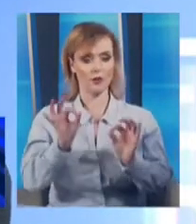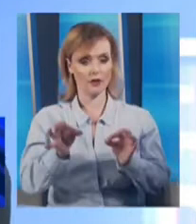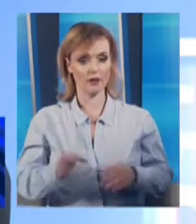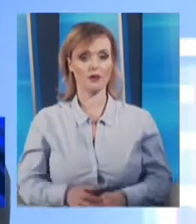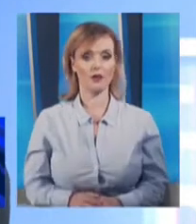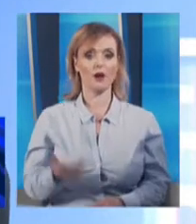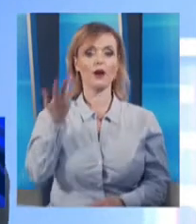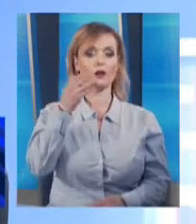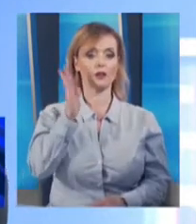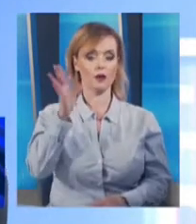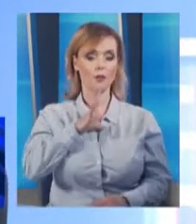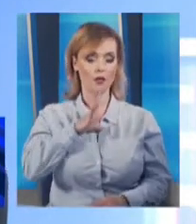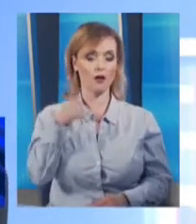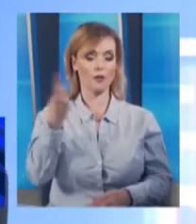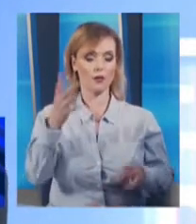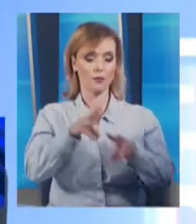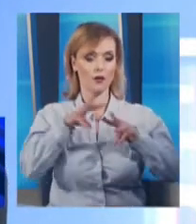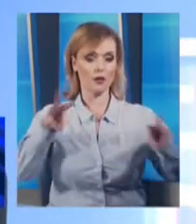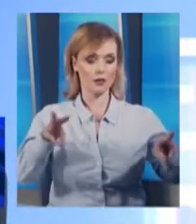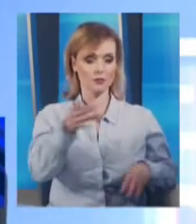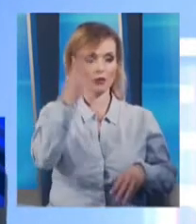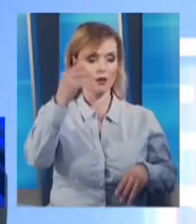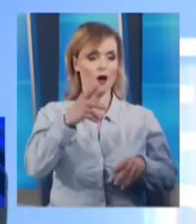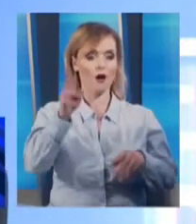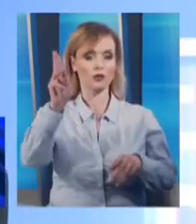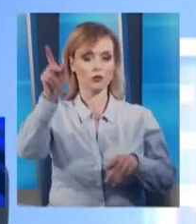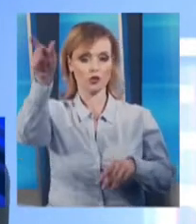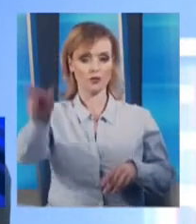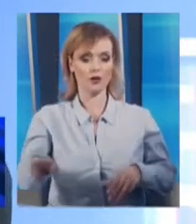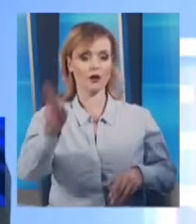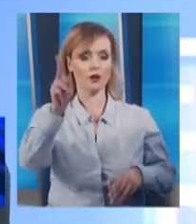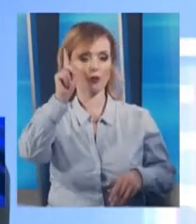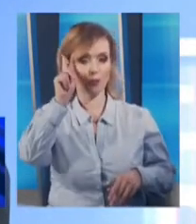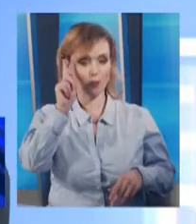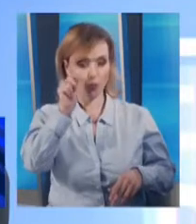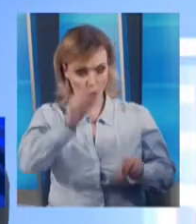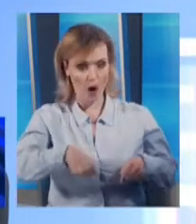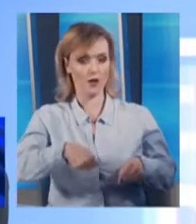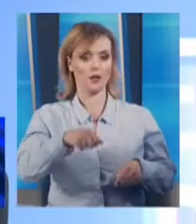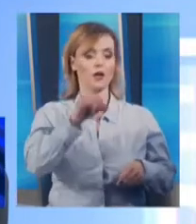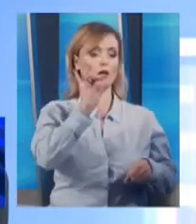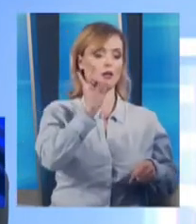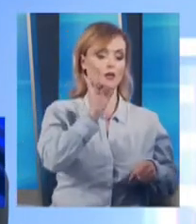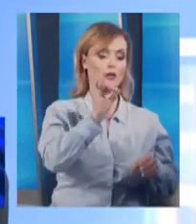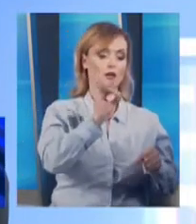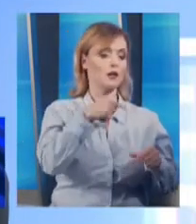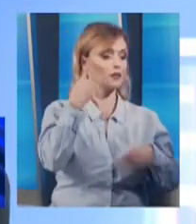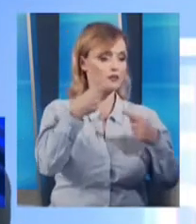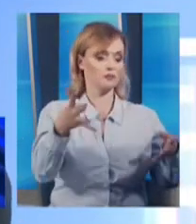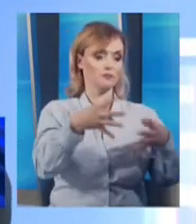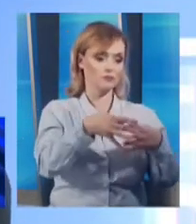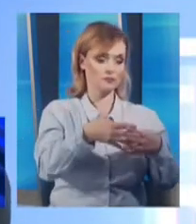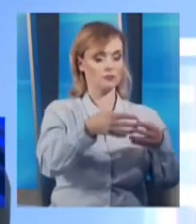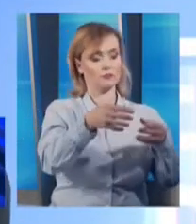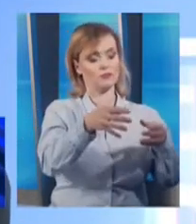de prim-ministru al Republicii Moldova, este acea persoană care poate și este printre oamenii simpli, adună echipă